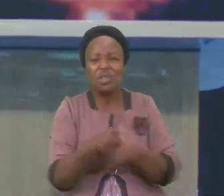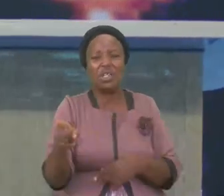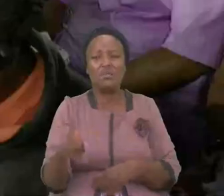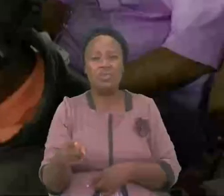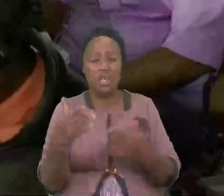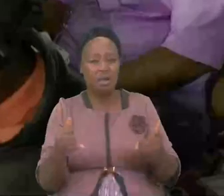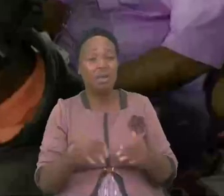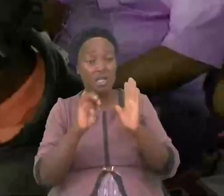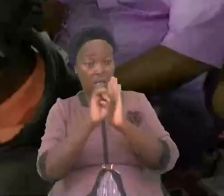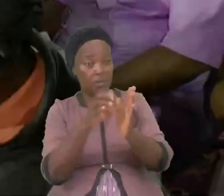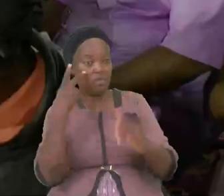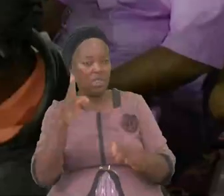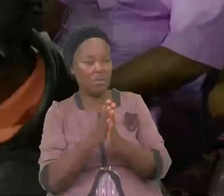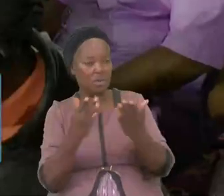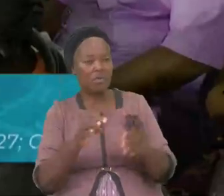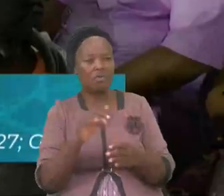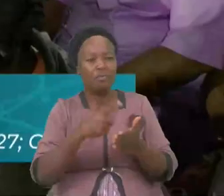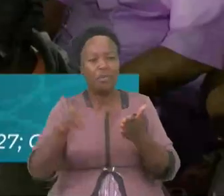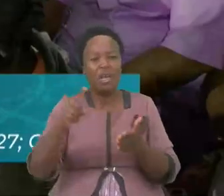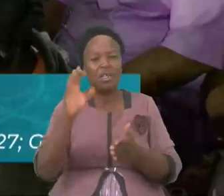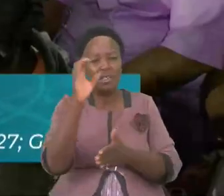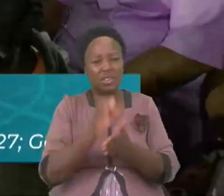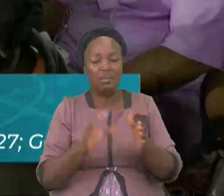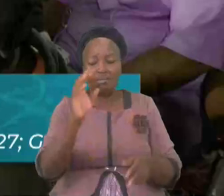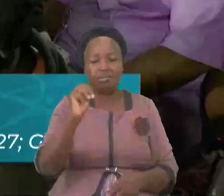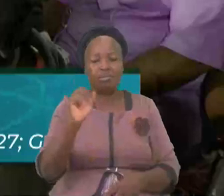Dieu veut pour eux. En Marc 7.